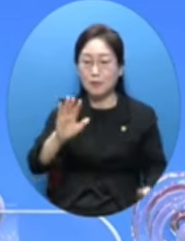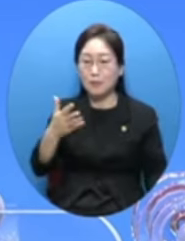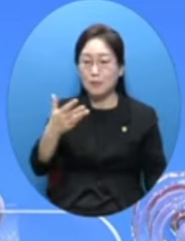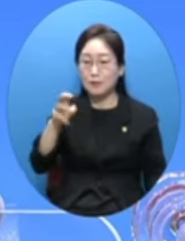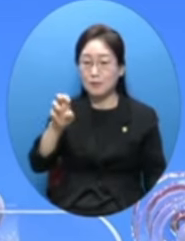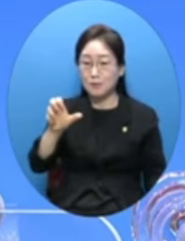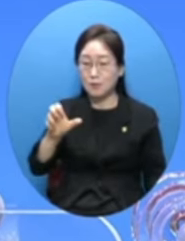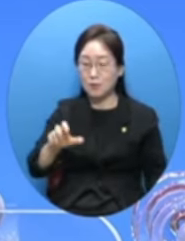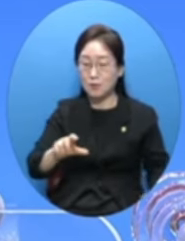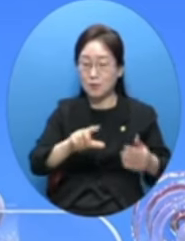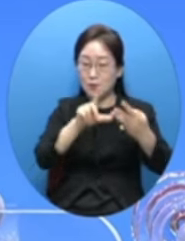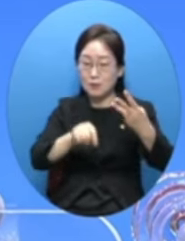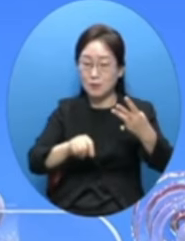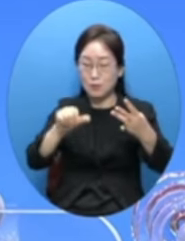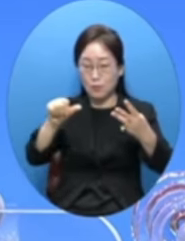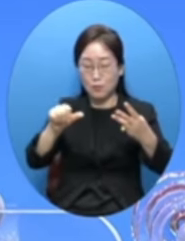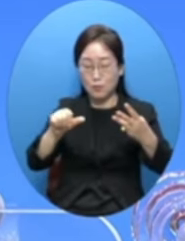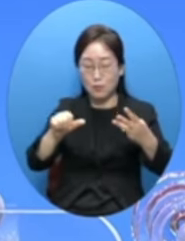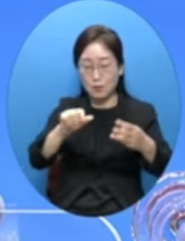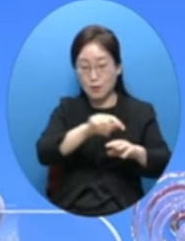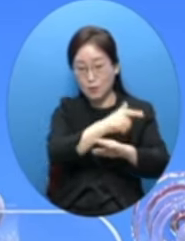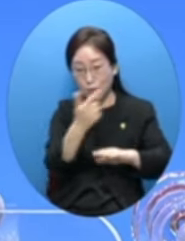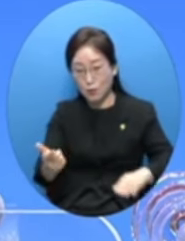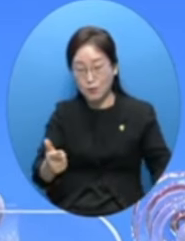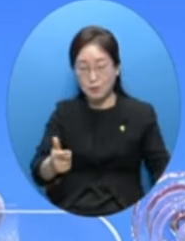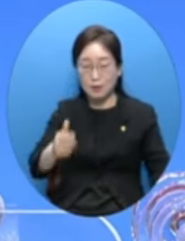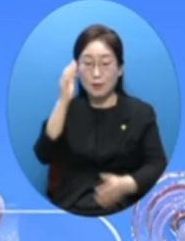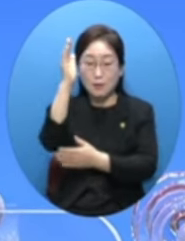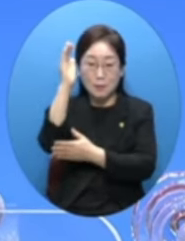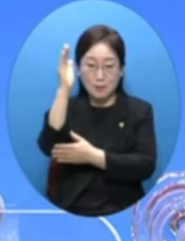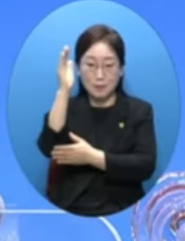1835년 3월 6일 저녁 그가 말씀을 전하는데,